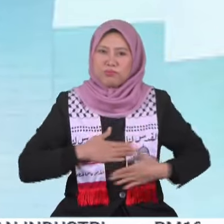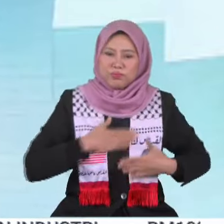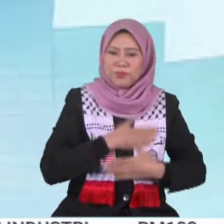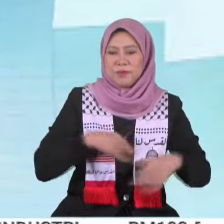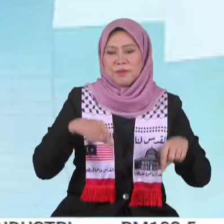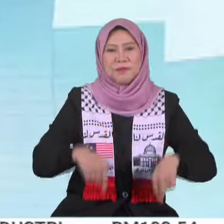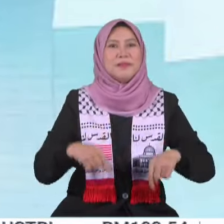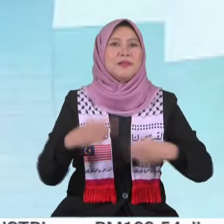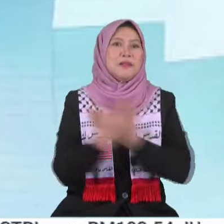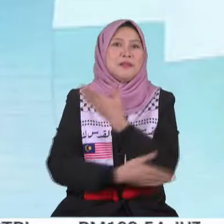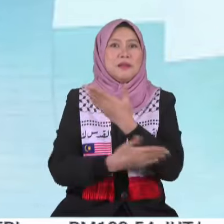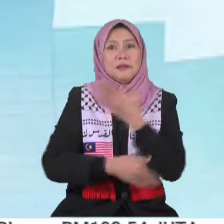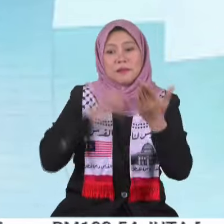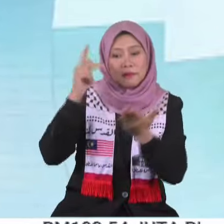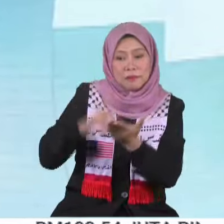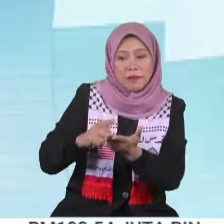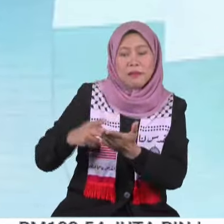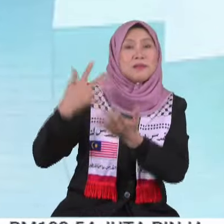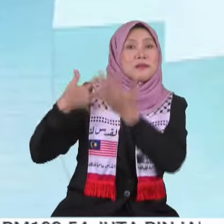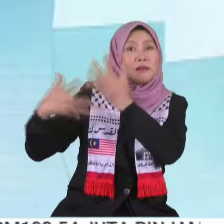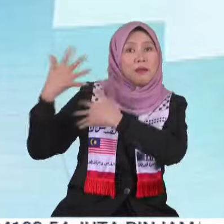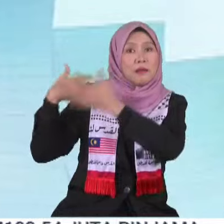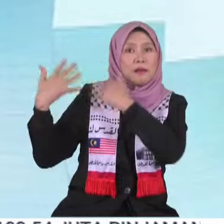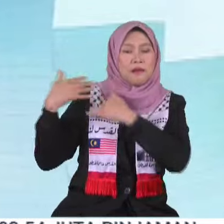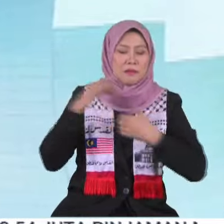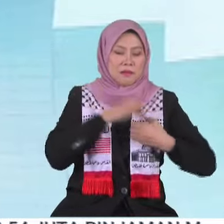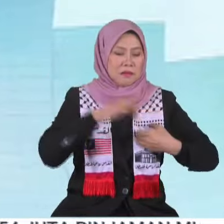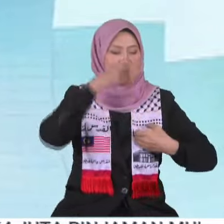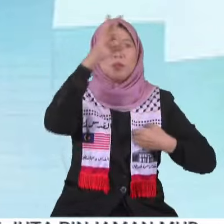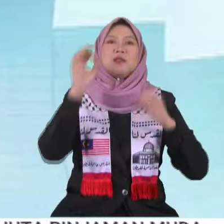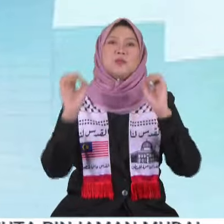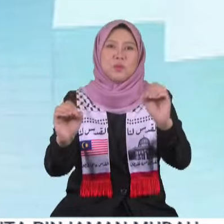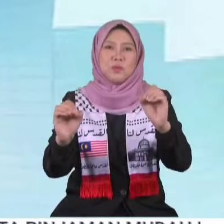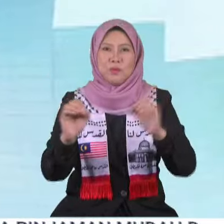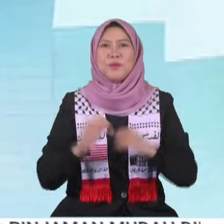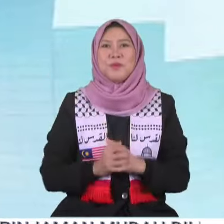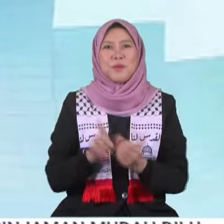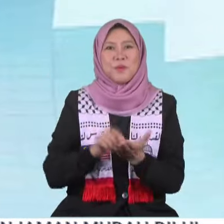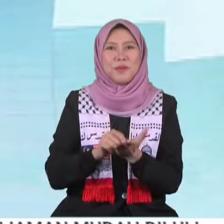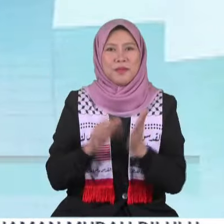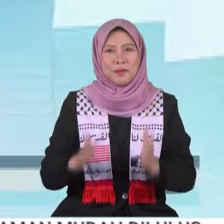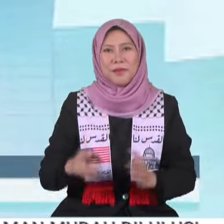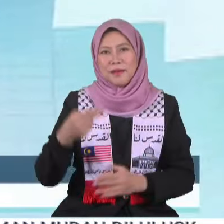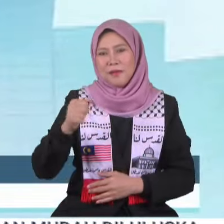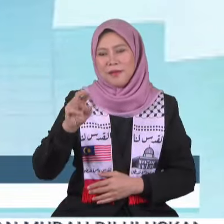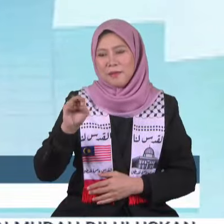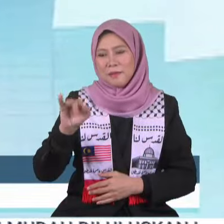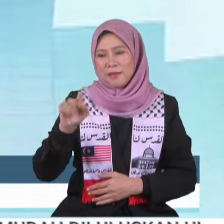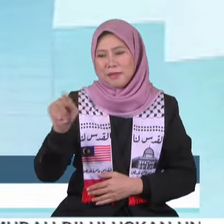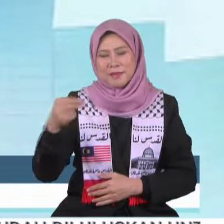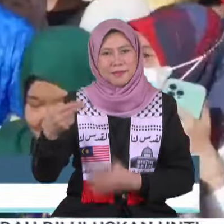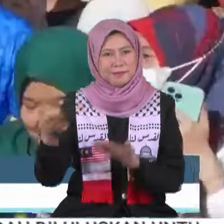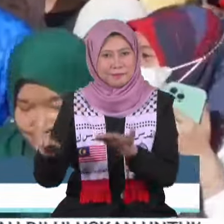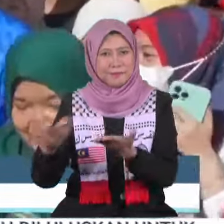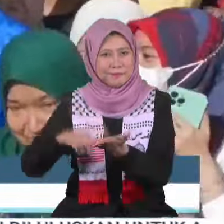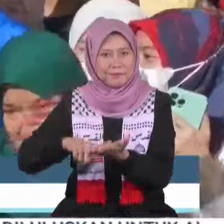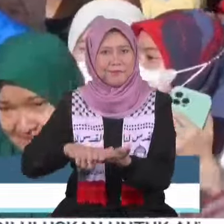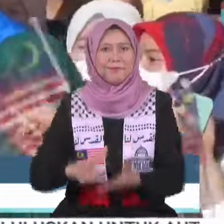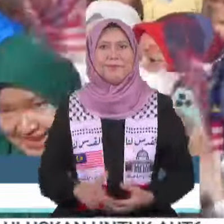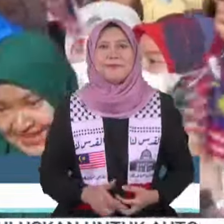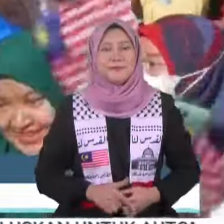kata mudah, tidak kenal sejarah menjadikan jiwa kosong. Wartawan Hamizah Mansur ada perinciannya.